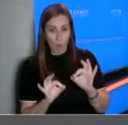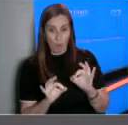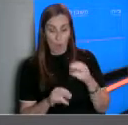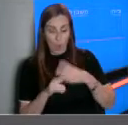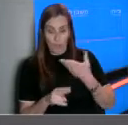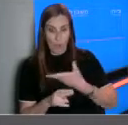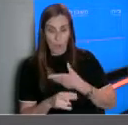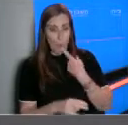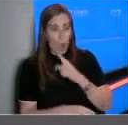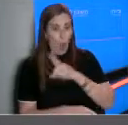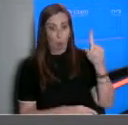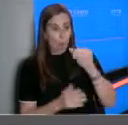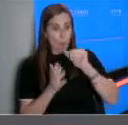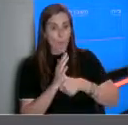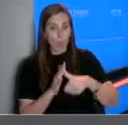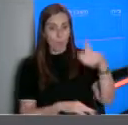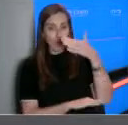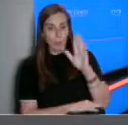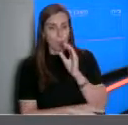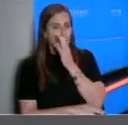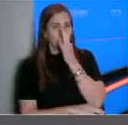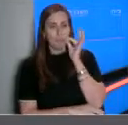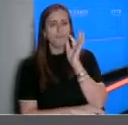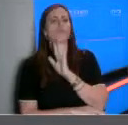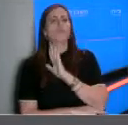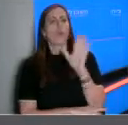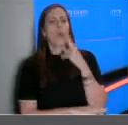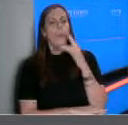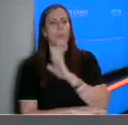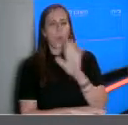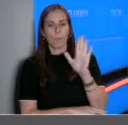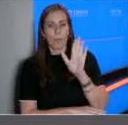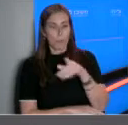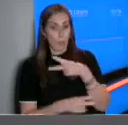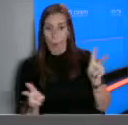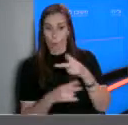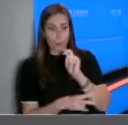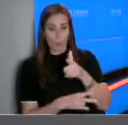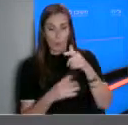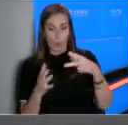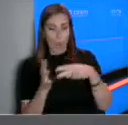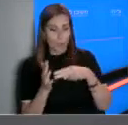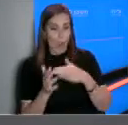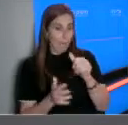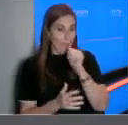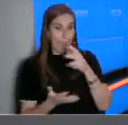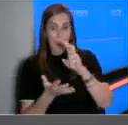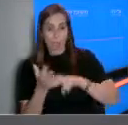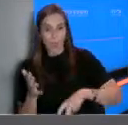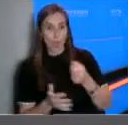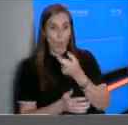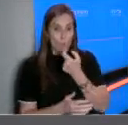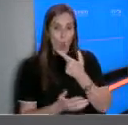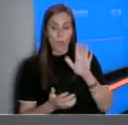החולים מקבלים סירוב מהבנקים והמדינה שותקת. הם גם לא יכולים לשלם חשבון חשמל, מים, ארנונה,